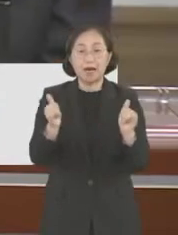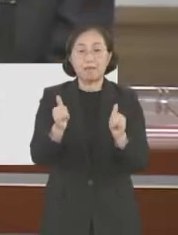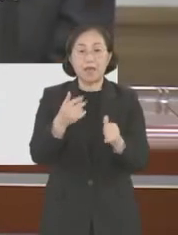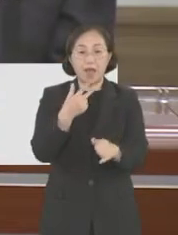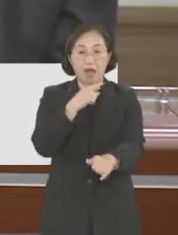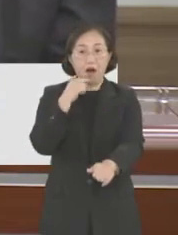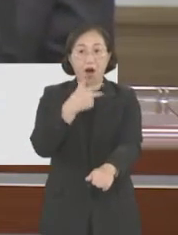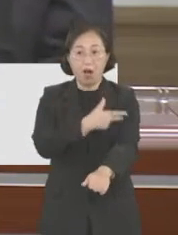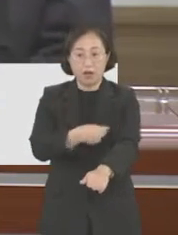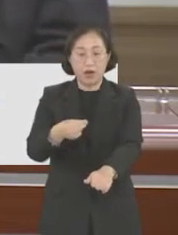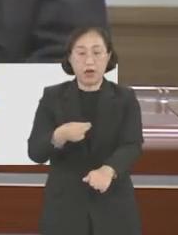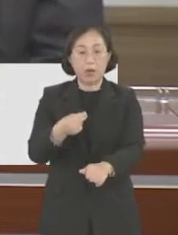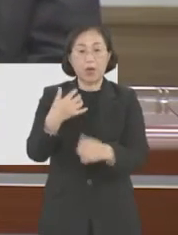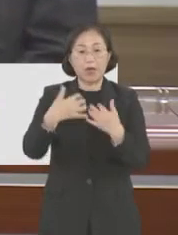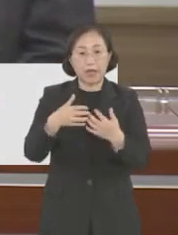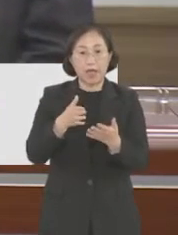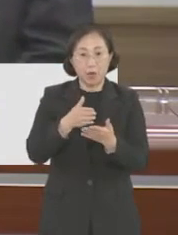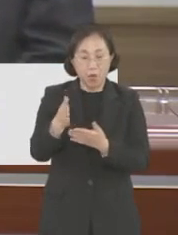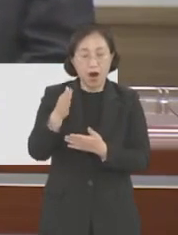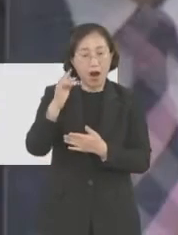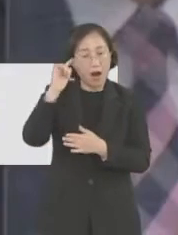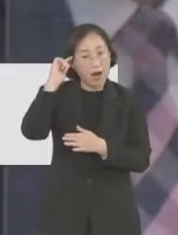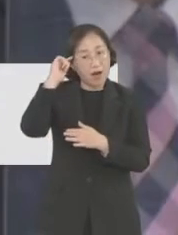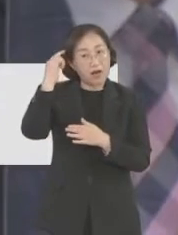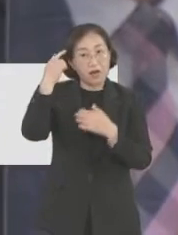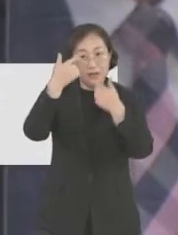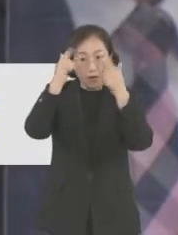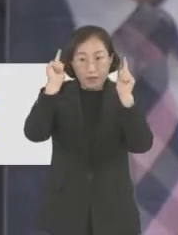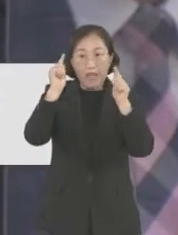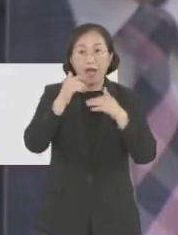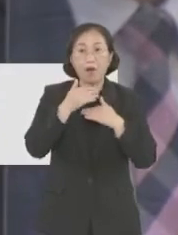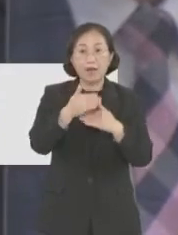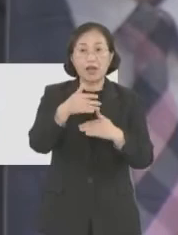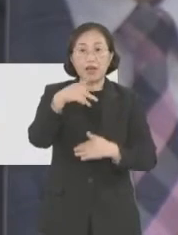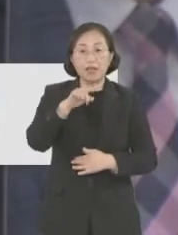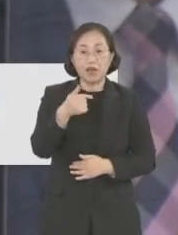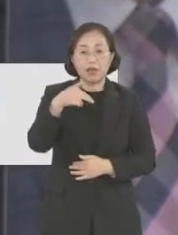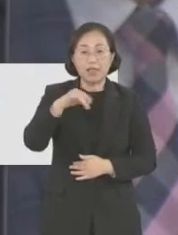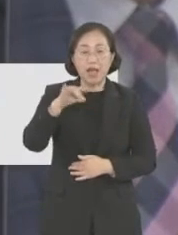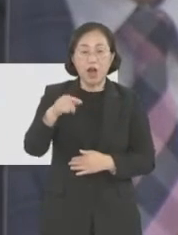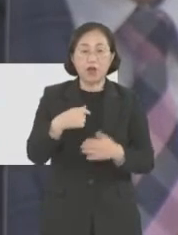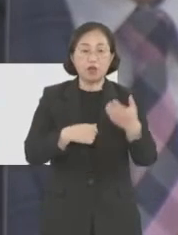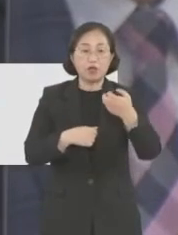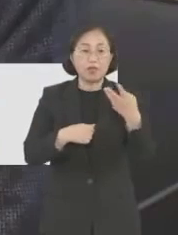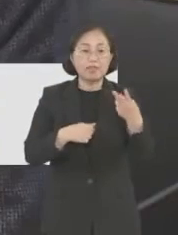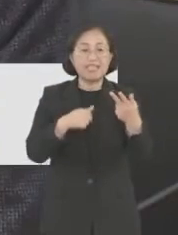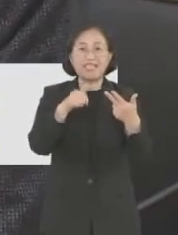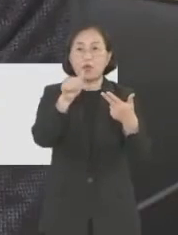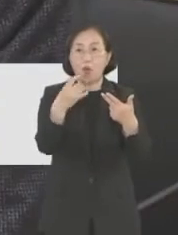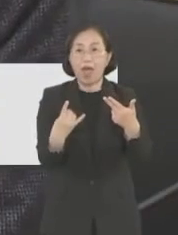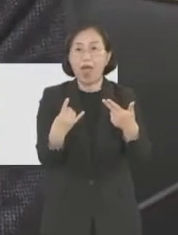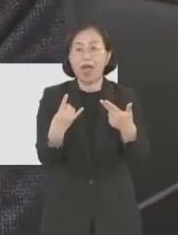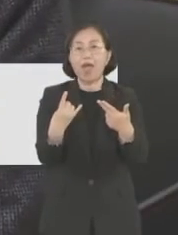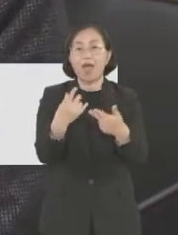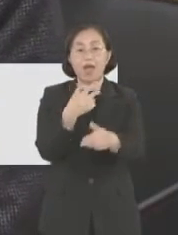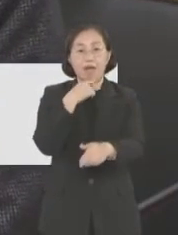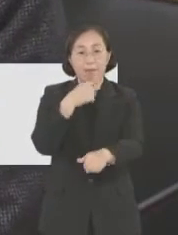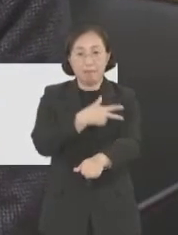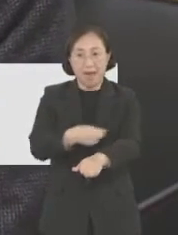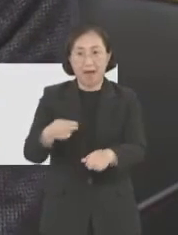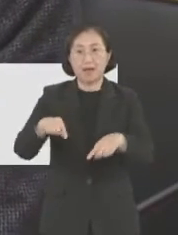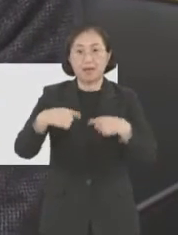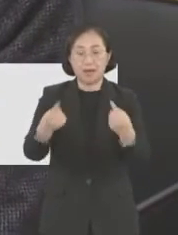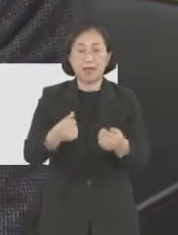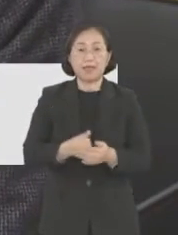참가했으며 기계공학과 석사 과정 전재헌 씨는 총 97회 헌혈에 참여했습니다. 카이스트는